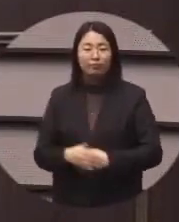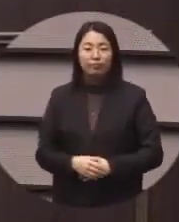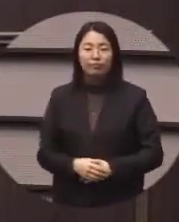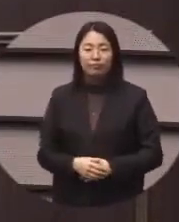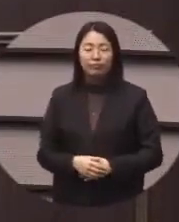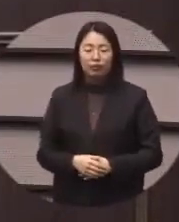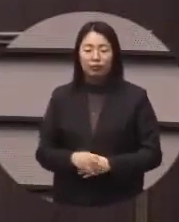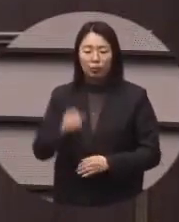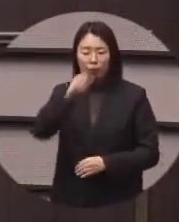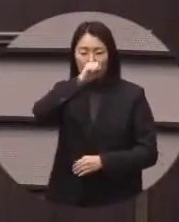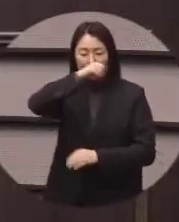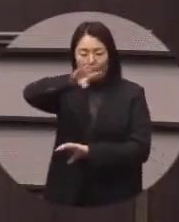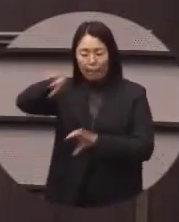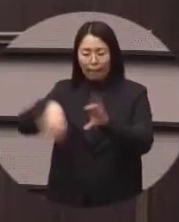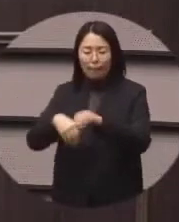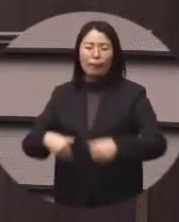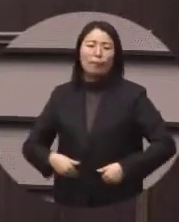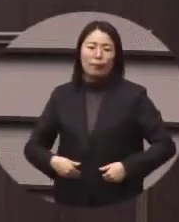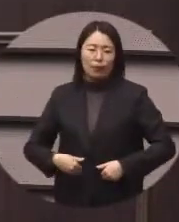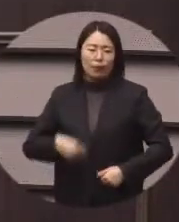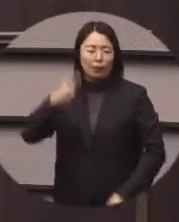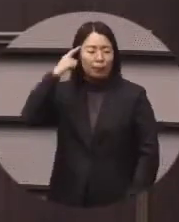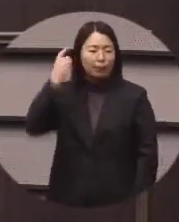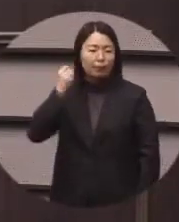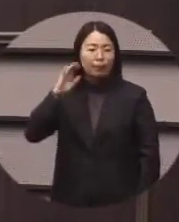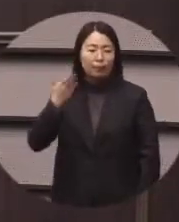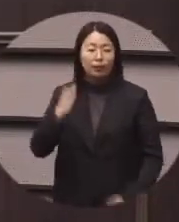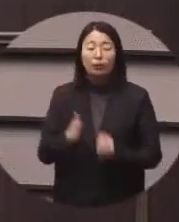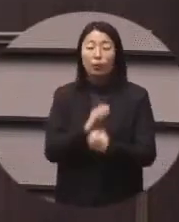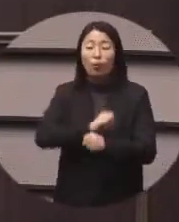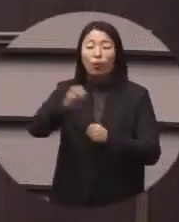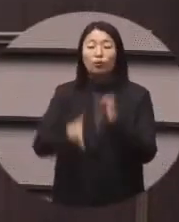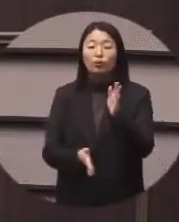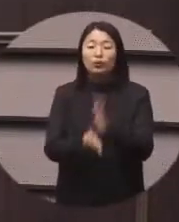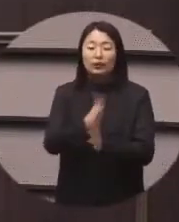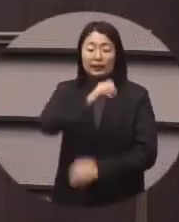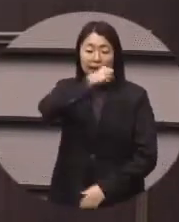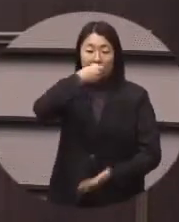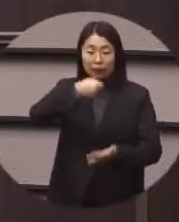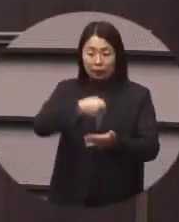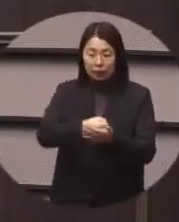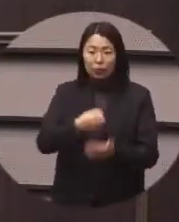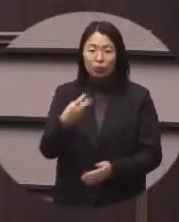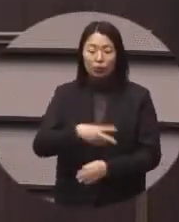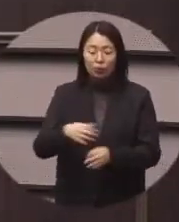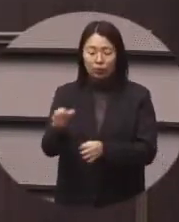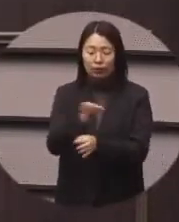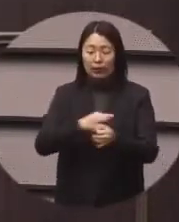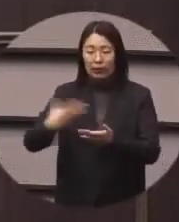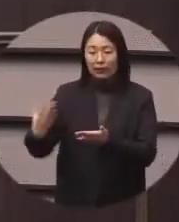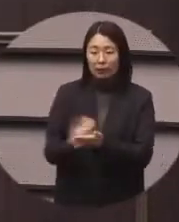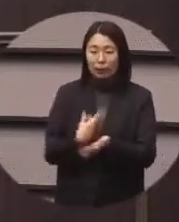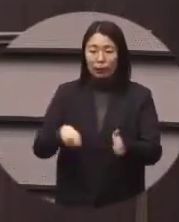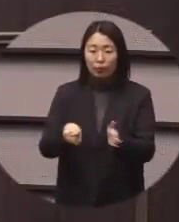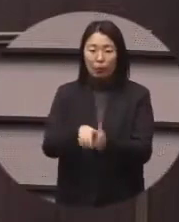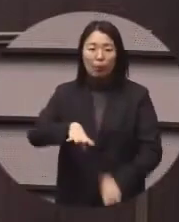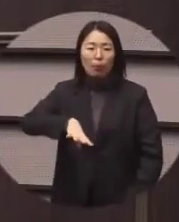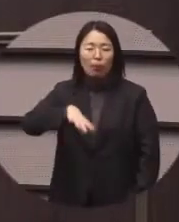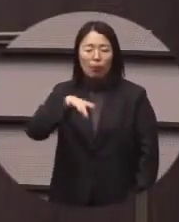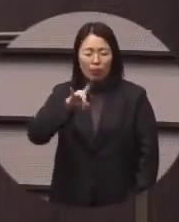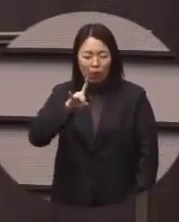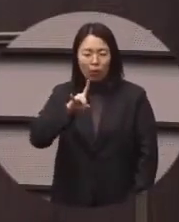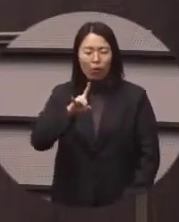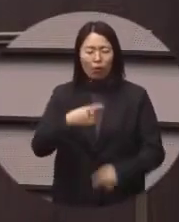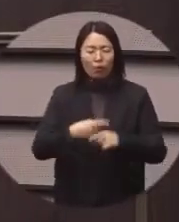전환이 필요하다고 전망했습니다. 이러한 광주시는 예산 편성과 재정 집행을 위해 우선 무엇을